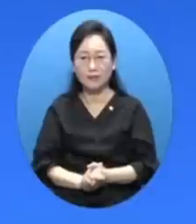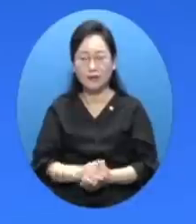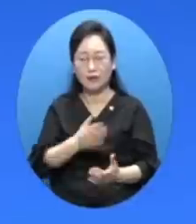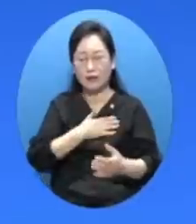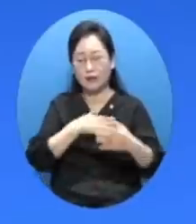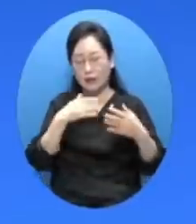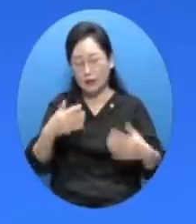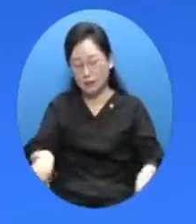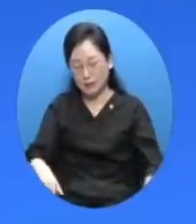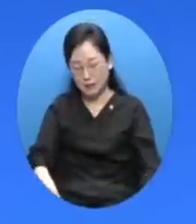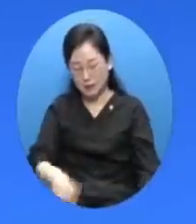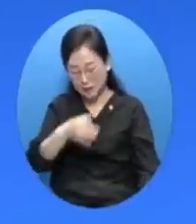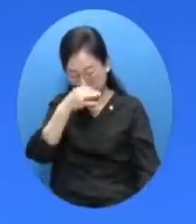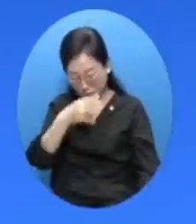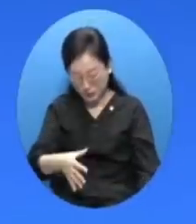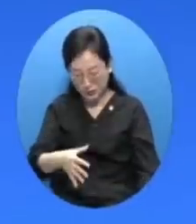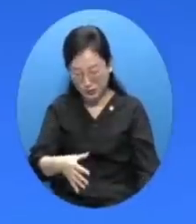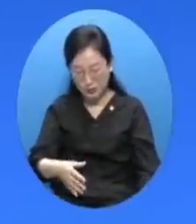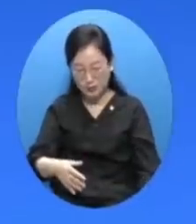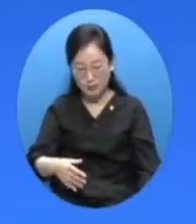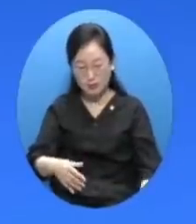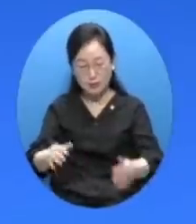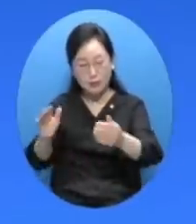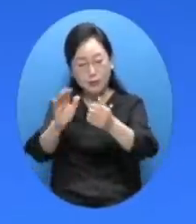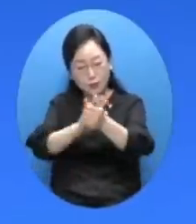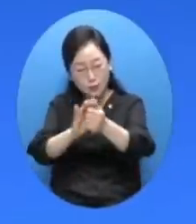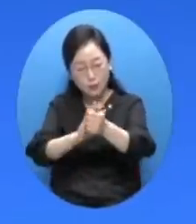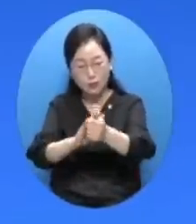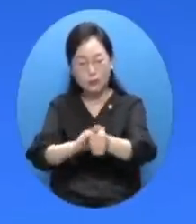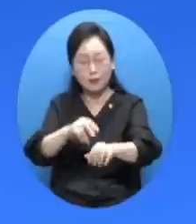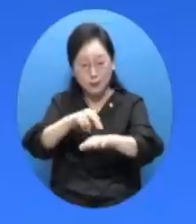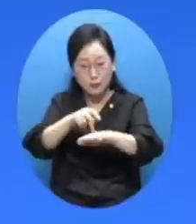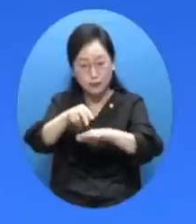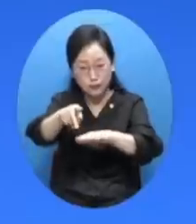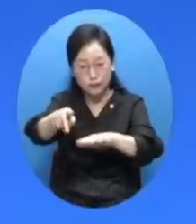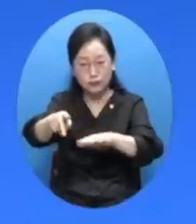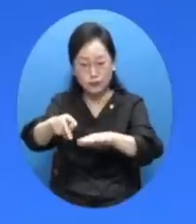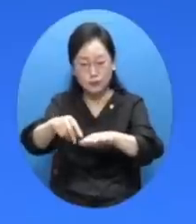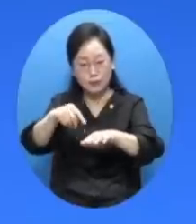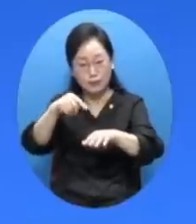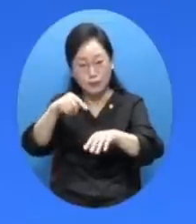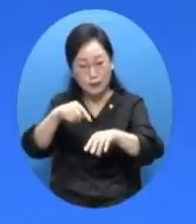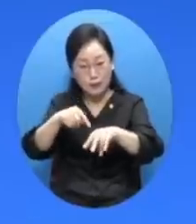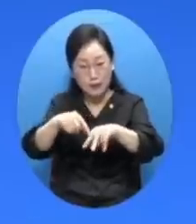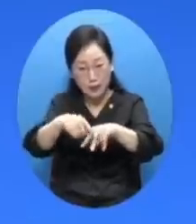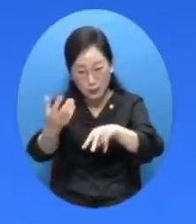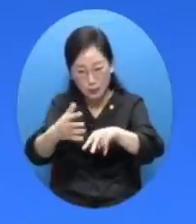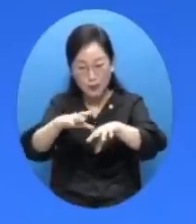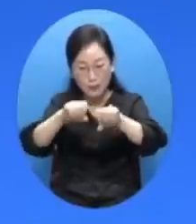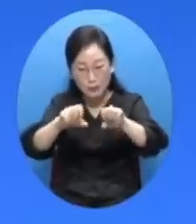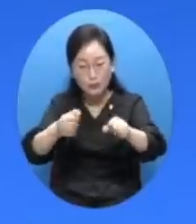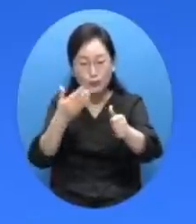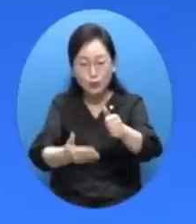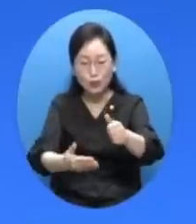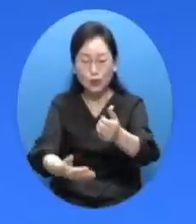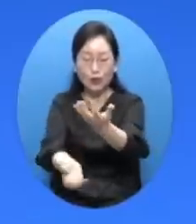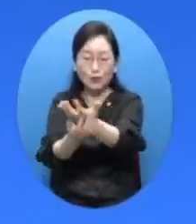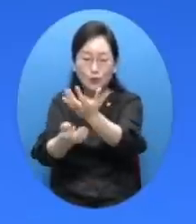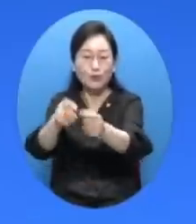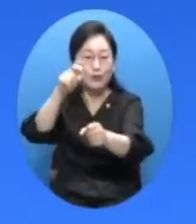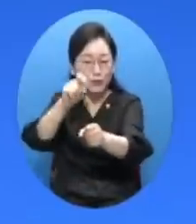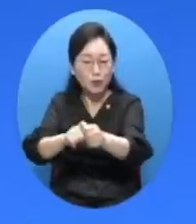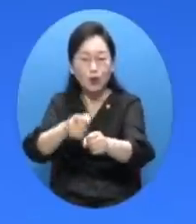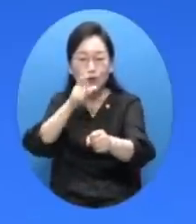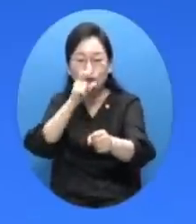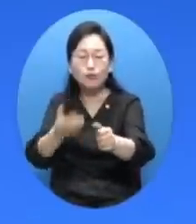피곤하고 지친 그의 몸을 어루만져주고 그 먼 길로 온 그를 다리를 주물러주고 그 다음에 숯불로 구운 떡을 주고 물을